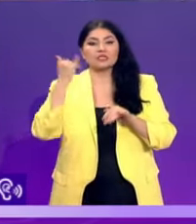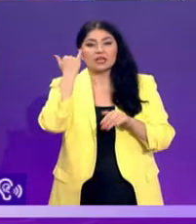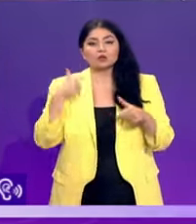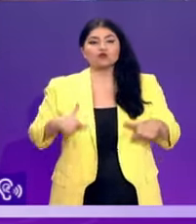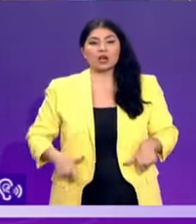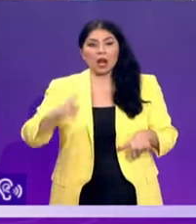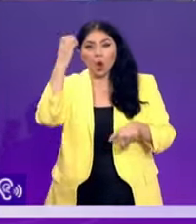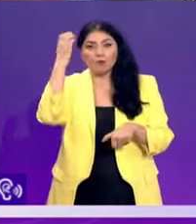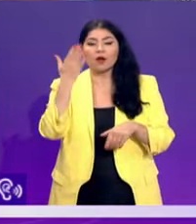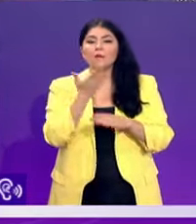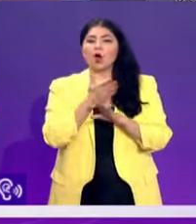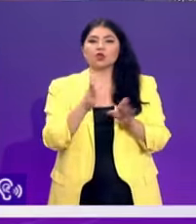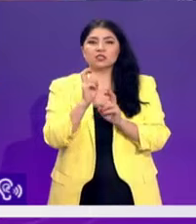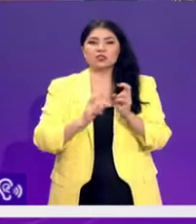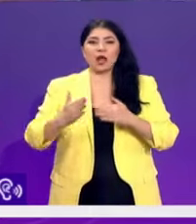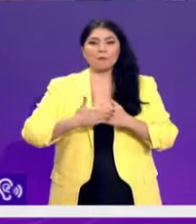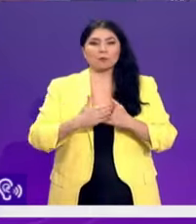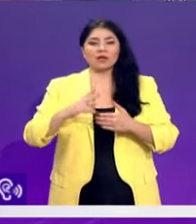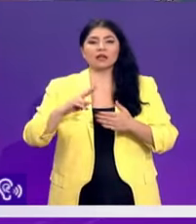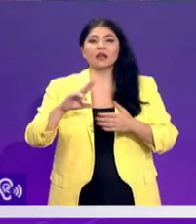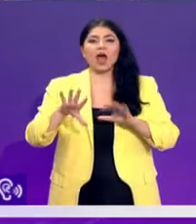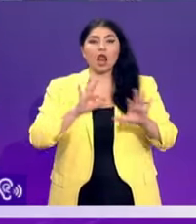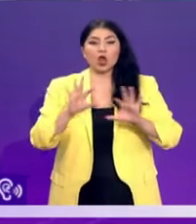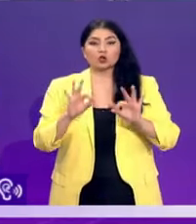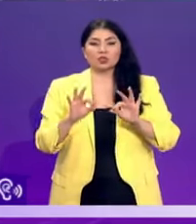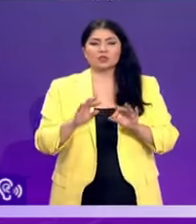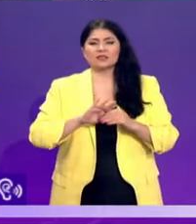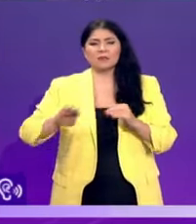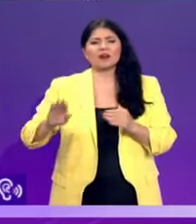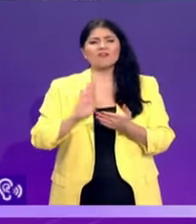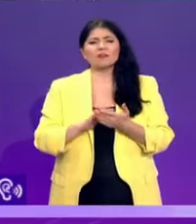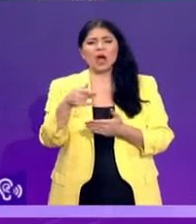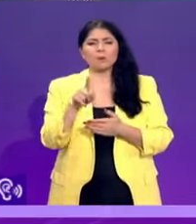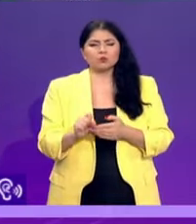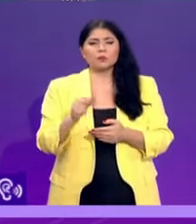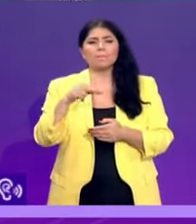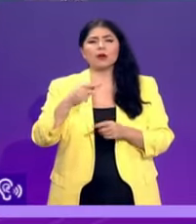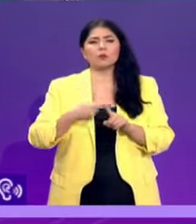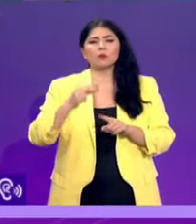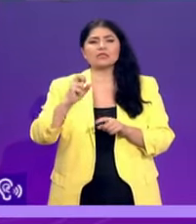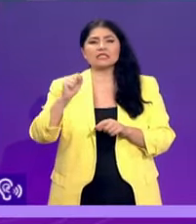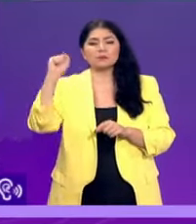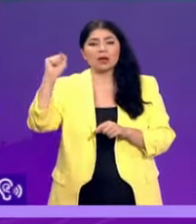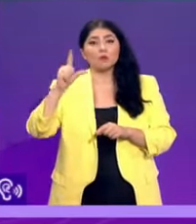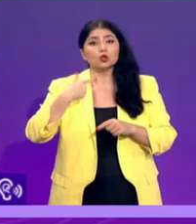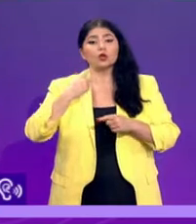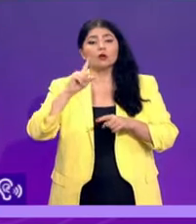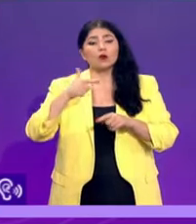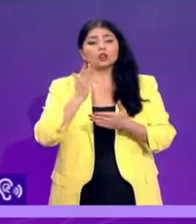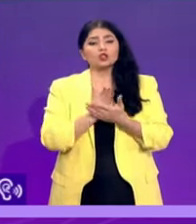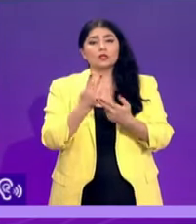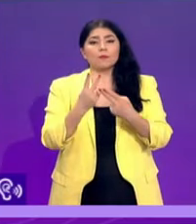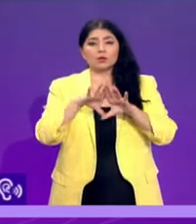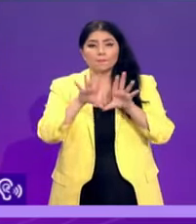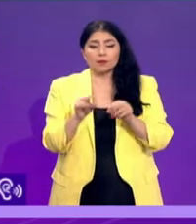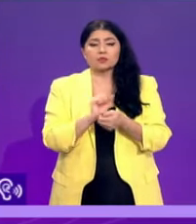General al Guvernului, peste tot în prag de alegeri. Dar dincolo de abuzuri, PNL și PSD în guvern mai pot colabora, mai pot lua decizii importante pentru